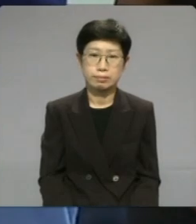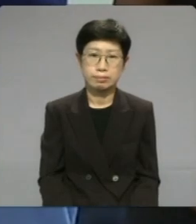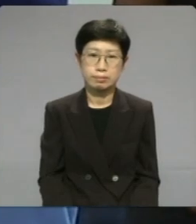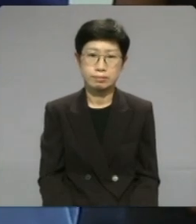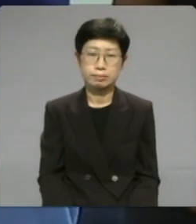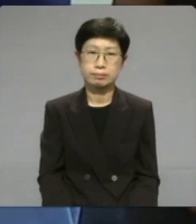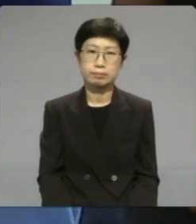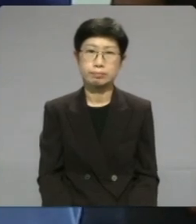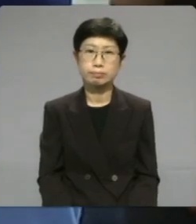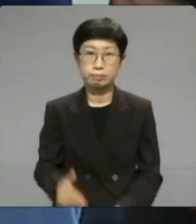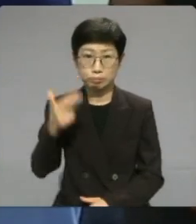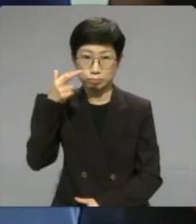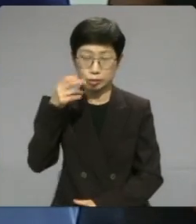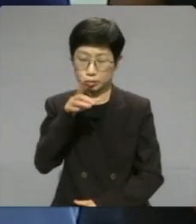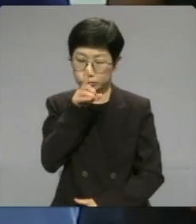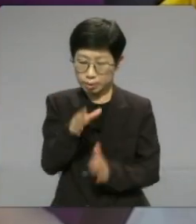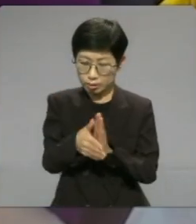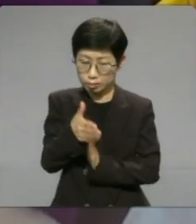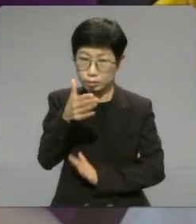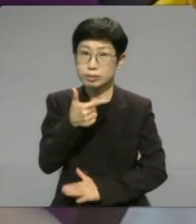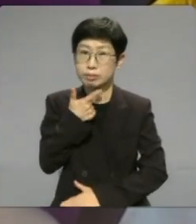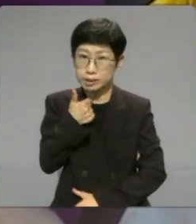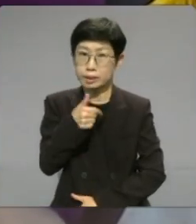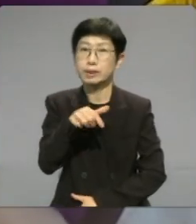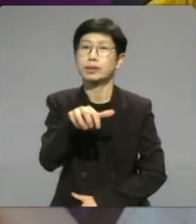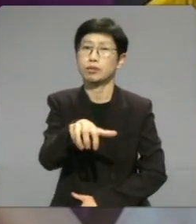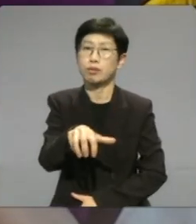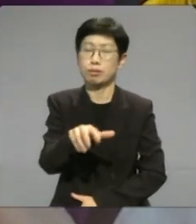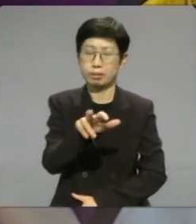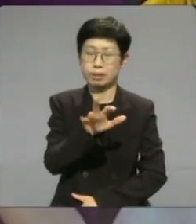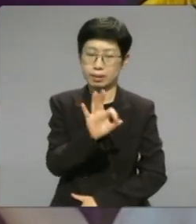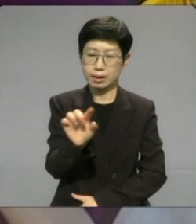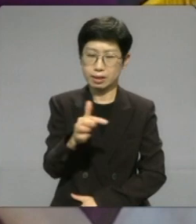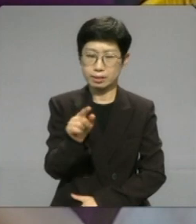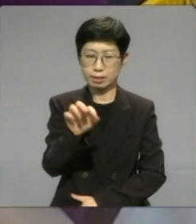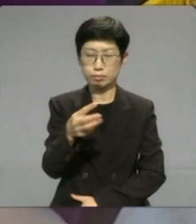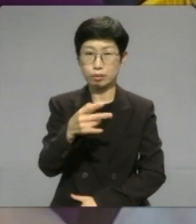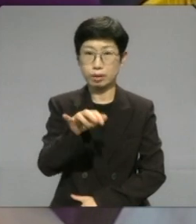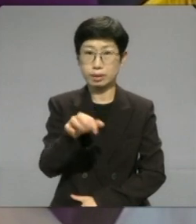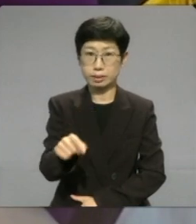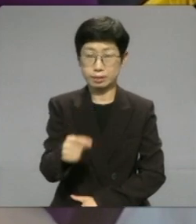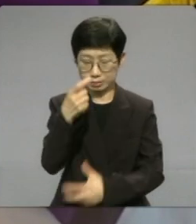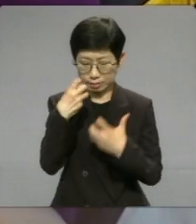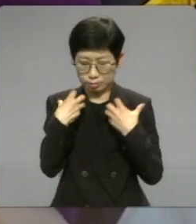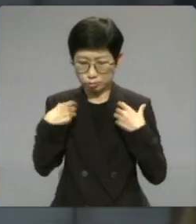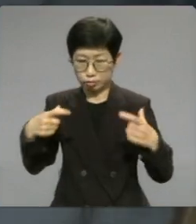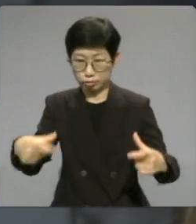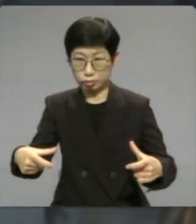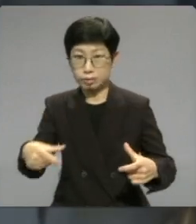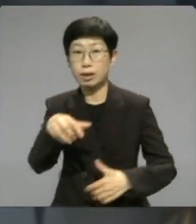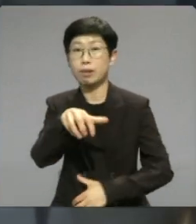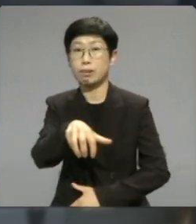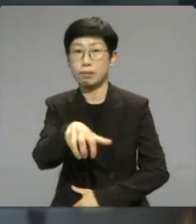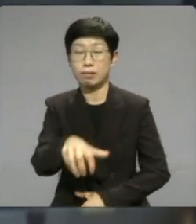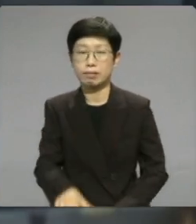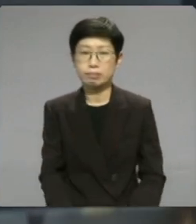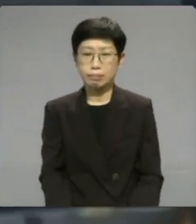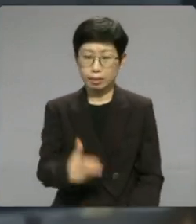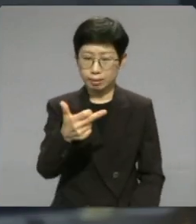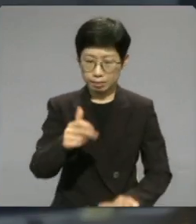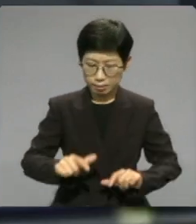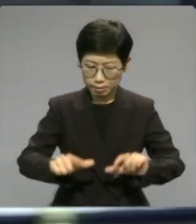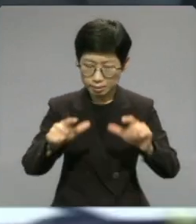한때 미국의 수도였던 메릴랜드주 아나폴리스 주정부 청사가 위치한 이곳에서 현재 시간